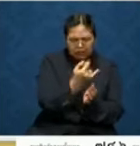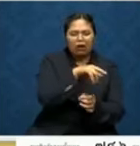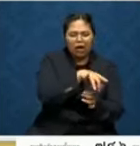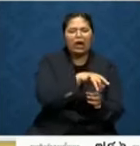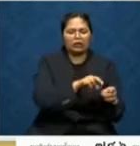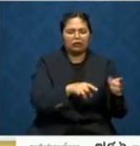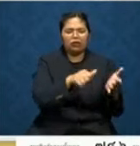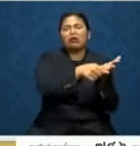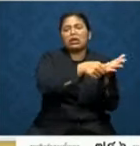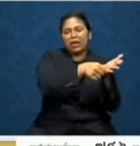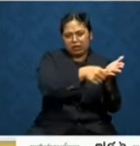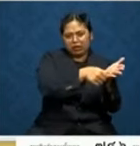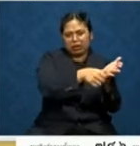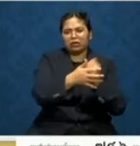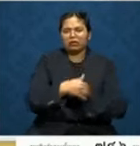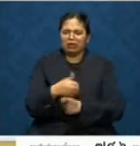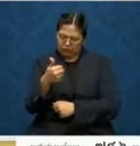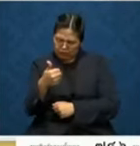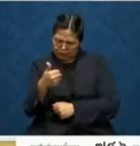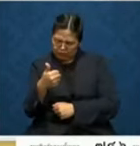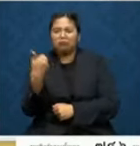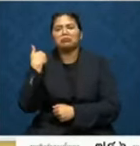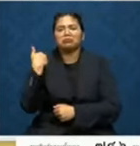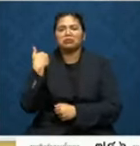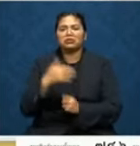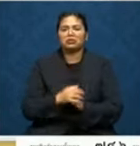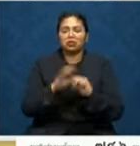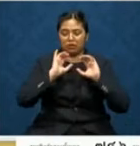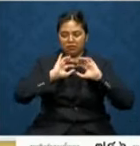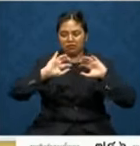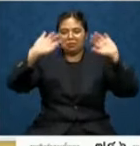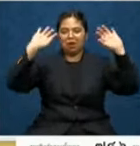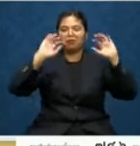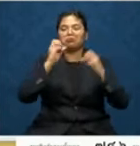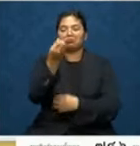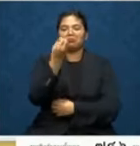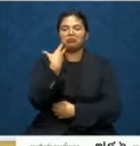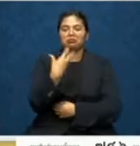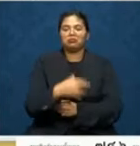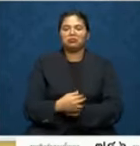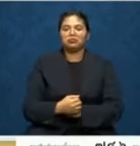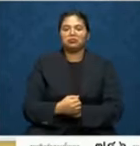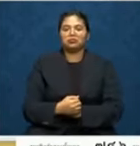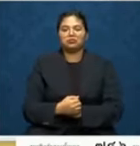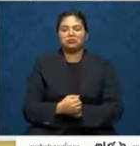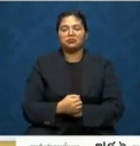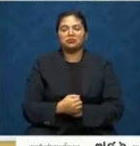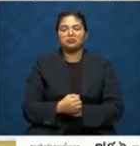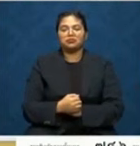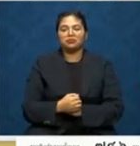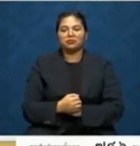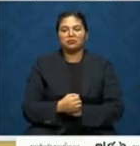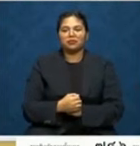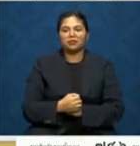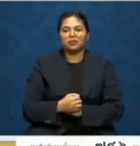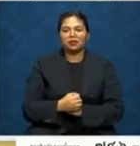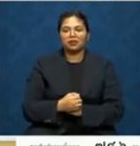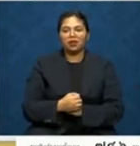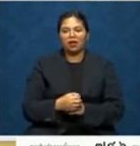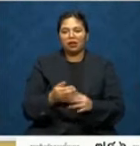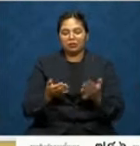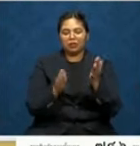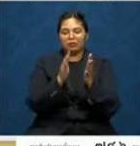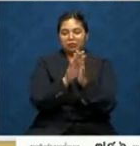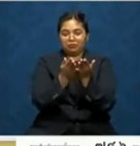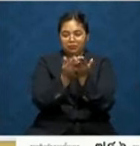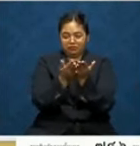ัว่าในรัฐบาชุดนี้บอกว่าในหนา 11 นมีเขี